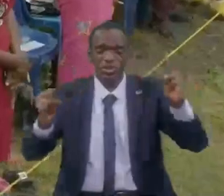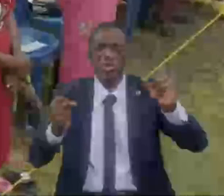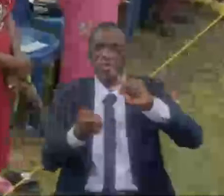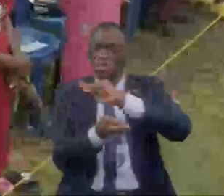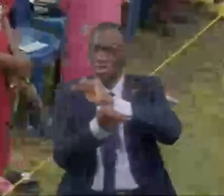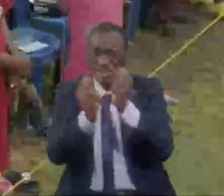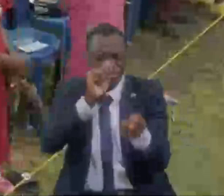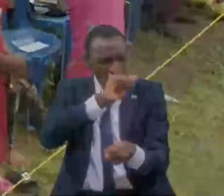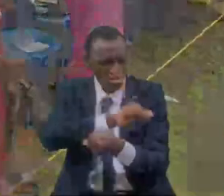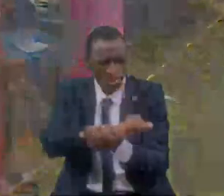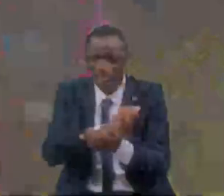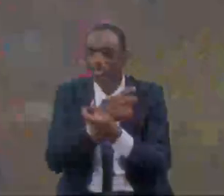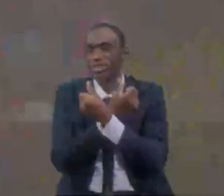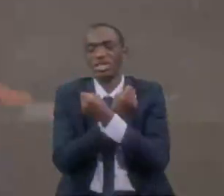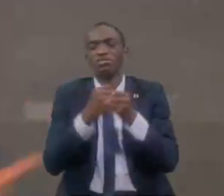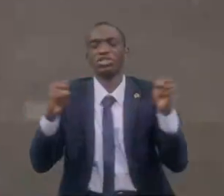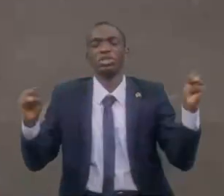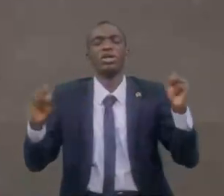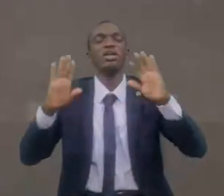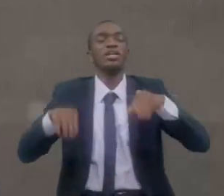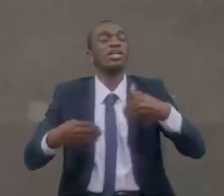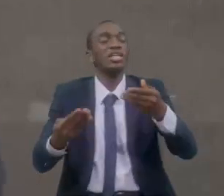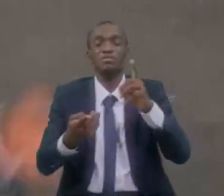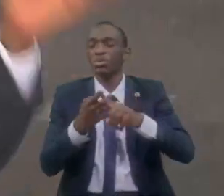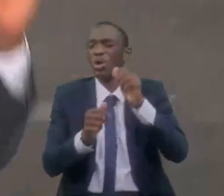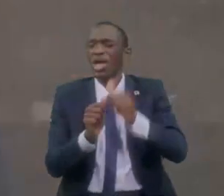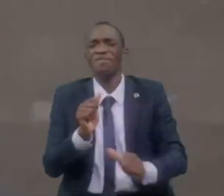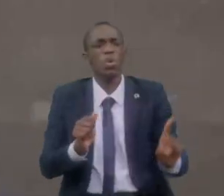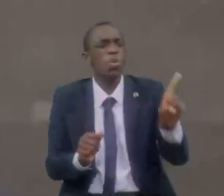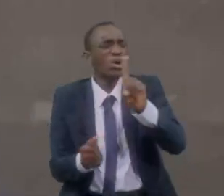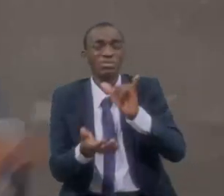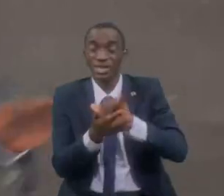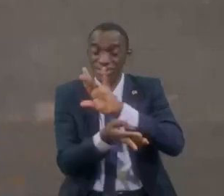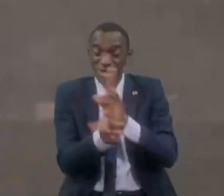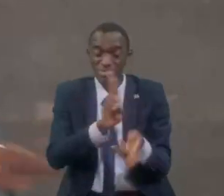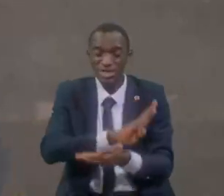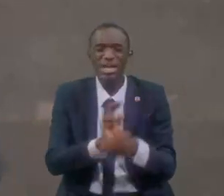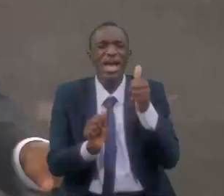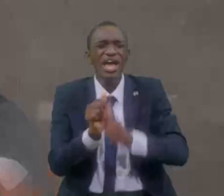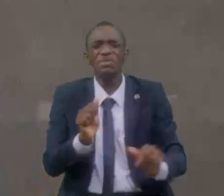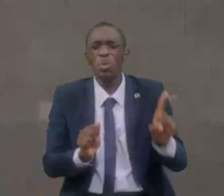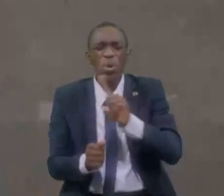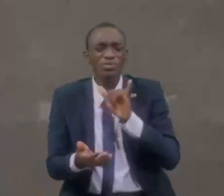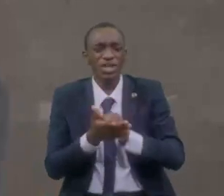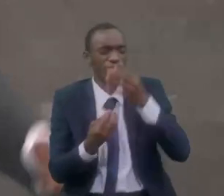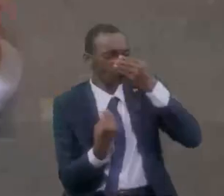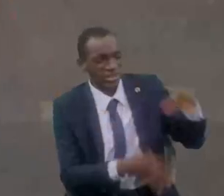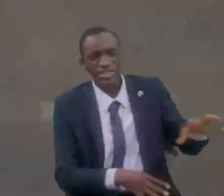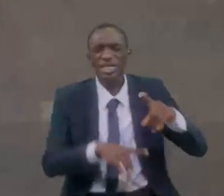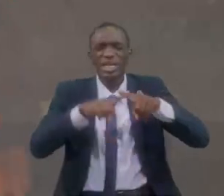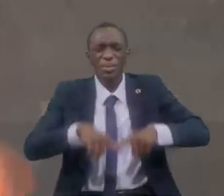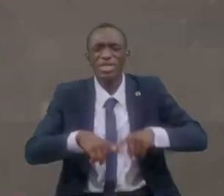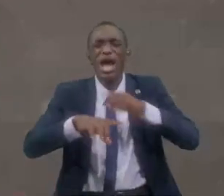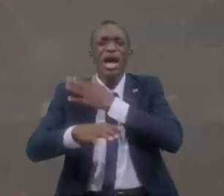le salut transformateur soit accordé à chacun qui se répand, tous ceux qui abandonnent leur